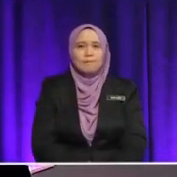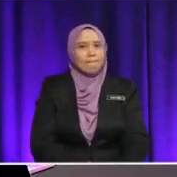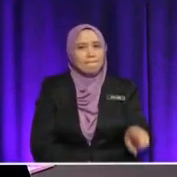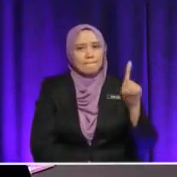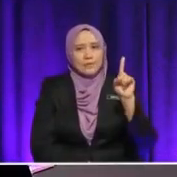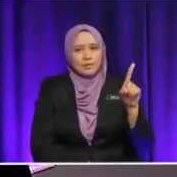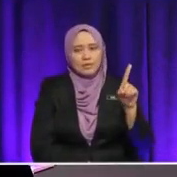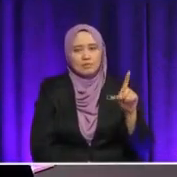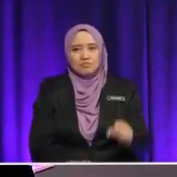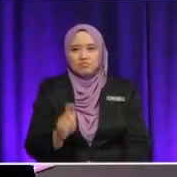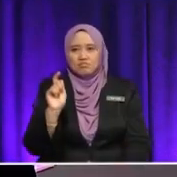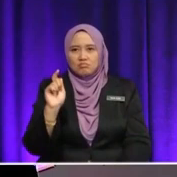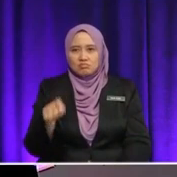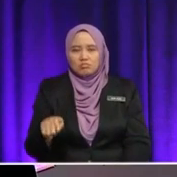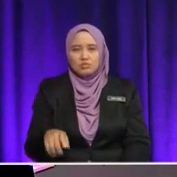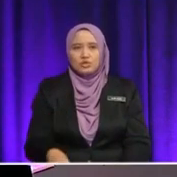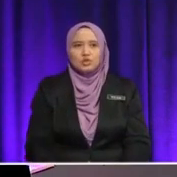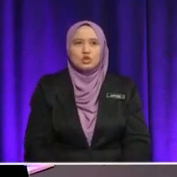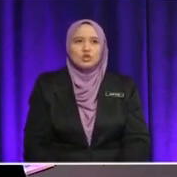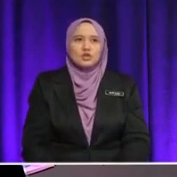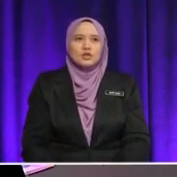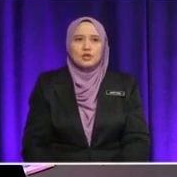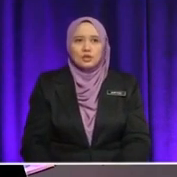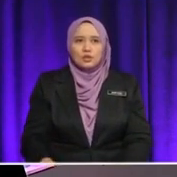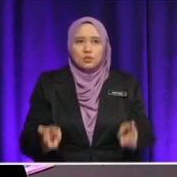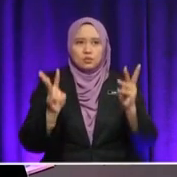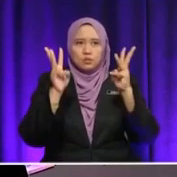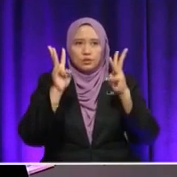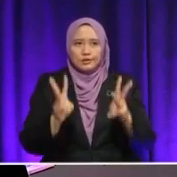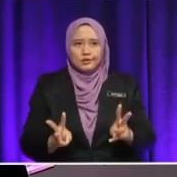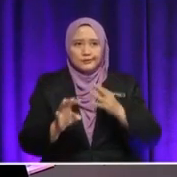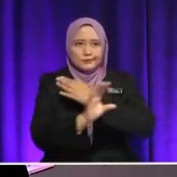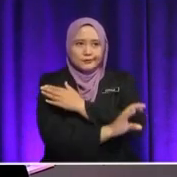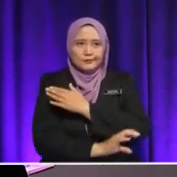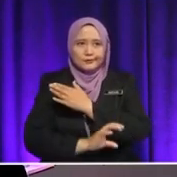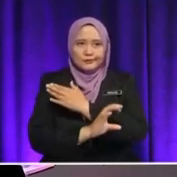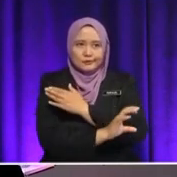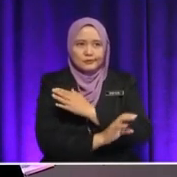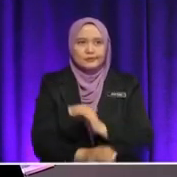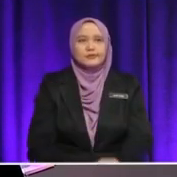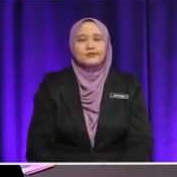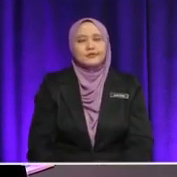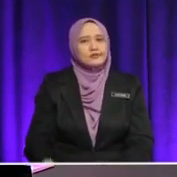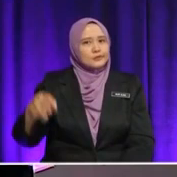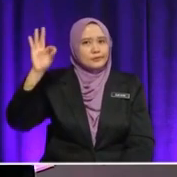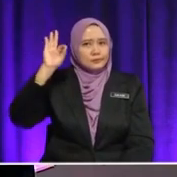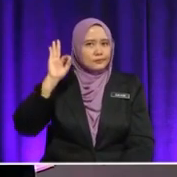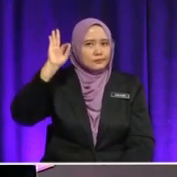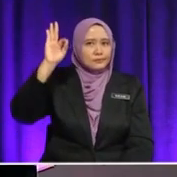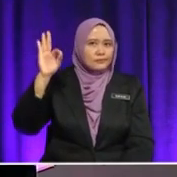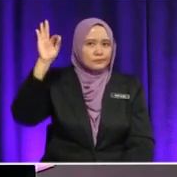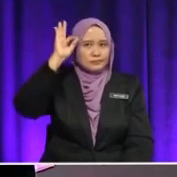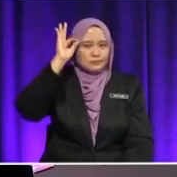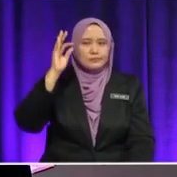adalah mesti warga negara persekutuan Tanah Melayu Bertuah mestinya itu ingin mengunjungi di Tanah Melayu make kita berpindah